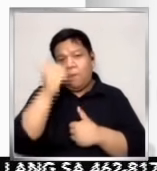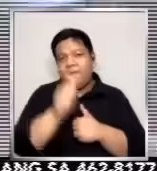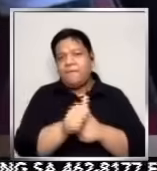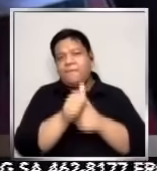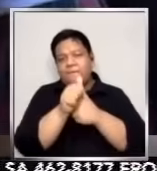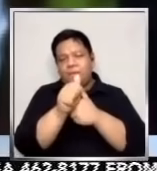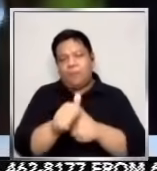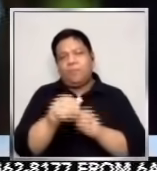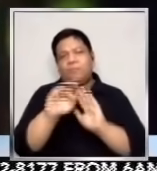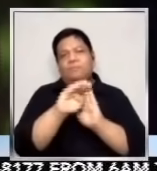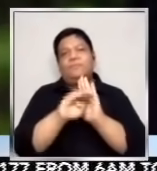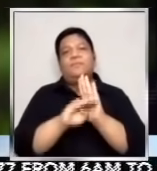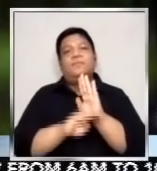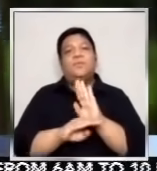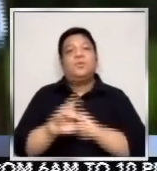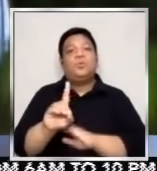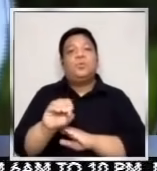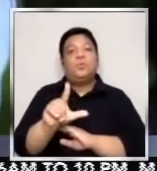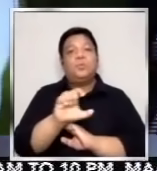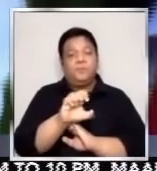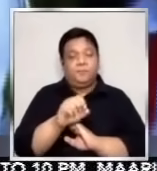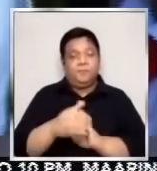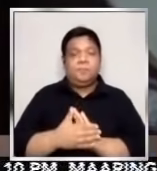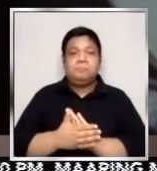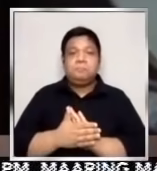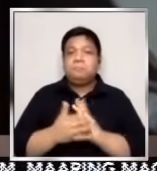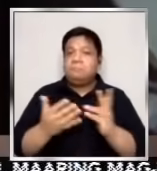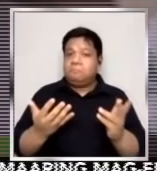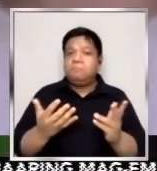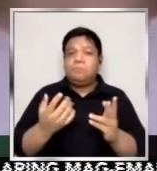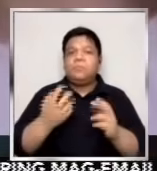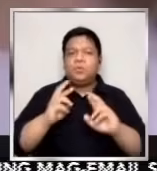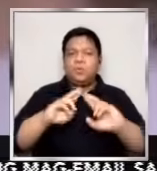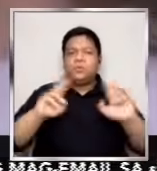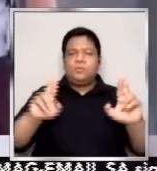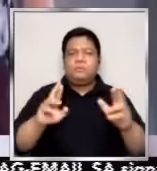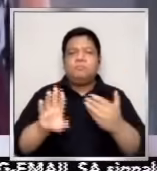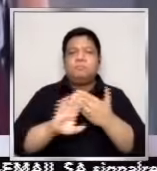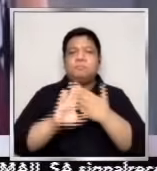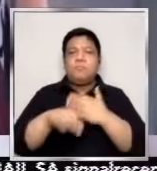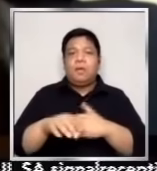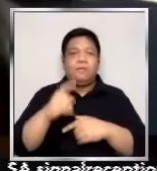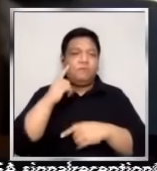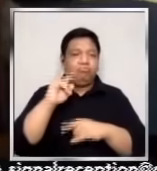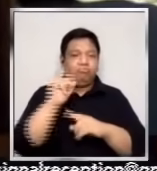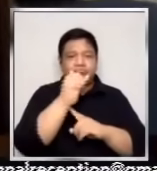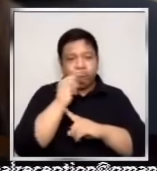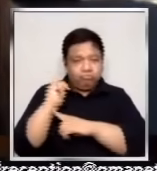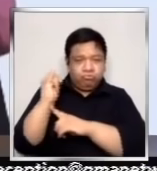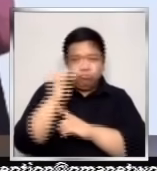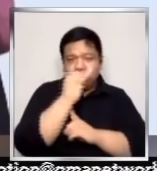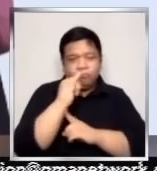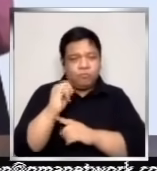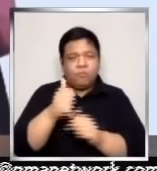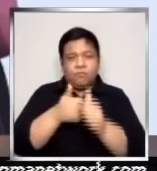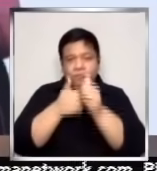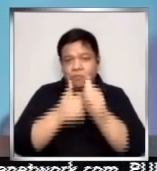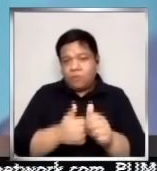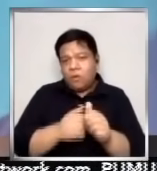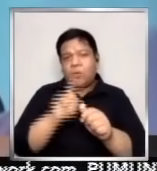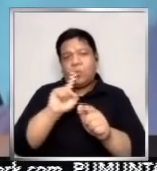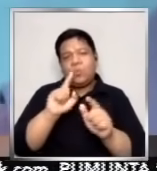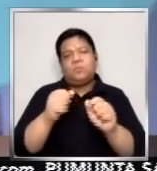DOLE. Samantala, handa na raw sila sa muling pagsabak sa taping na masusing sumusunod sa safety protocols